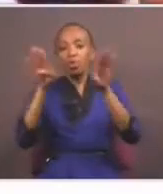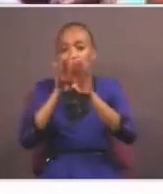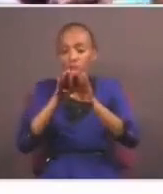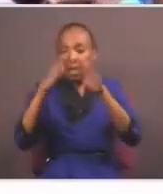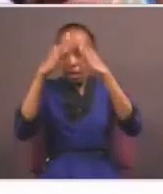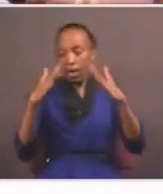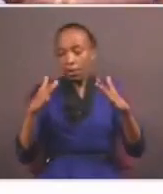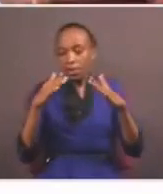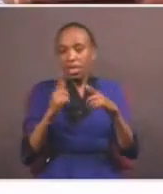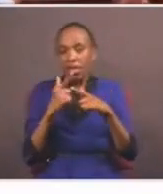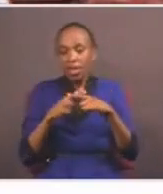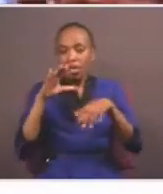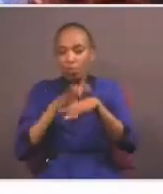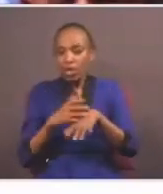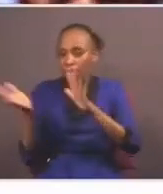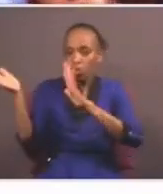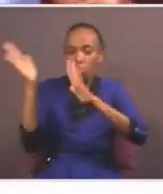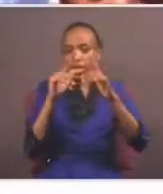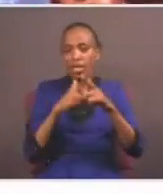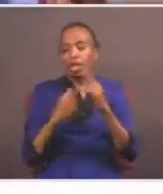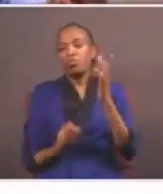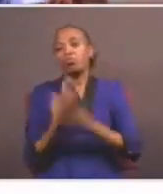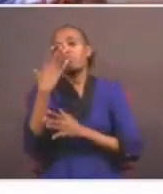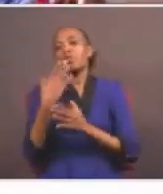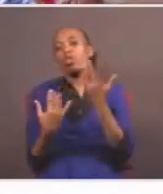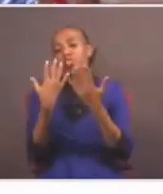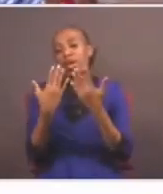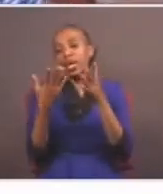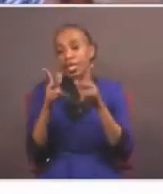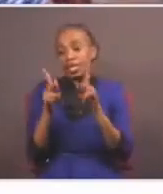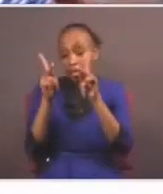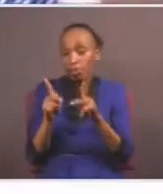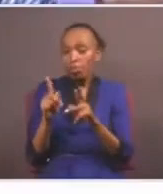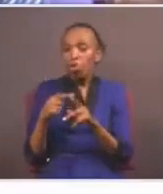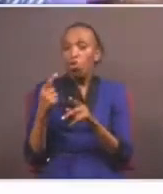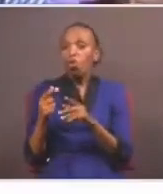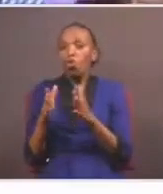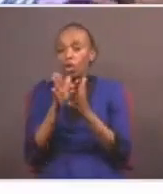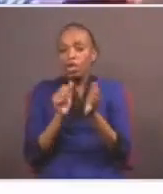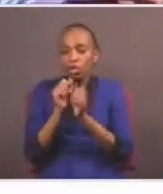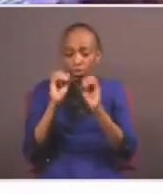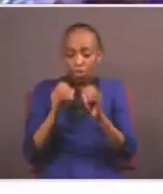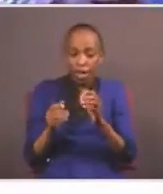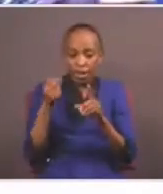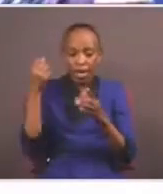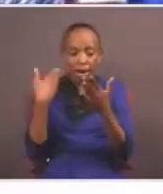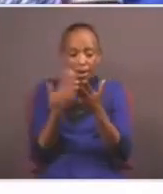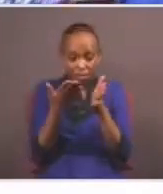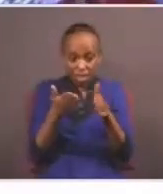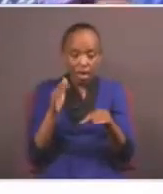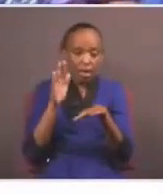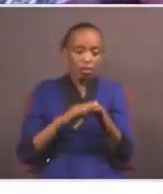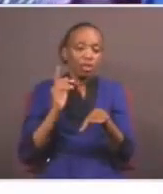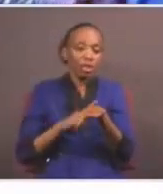madirisha, ikija ipata upepo kidogo kuna repuka huko ndani. Hawa watu wa kuzima moto wamejitahidi wamefika hapa mapema.